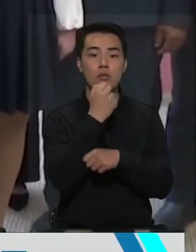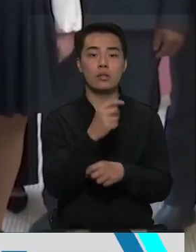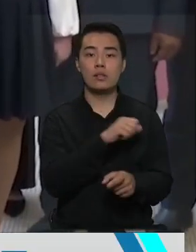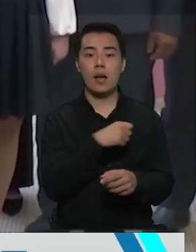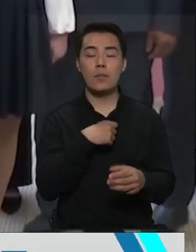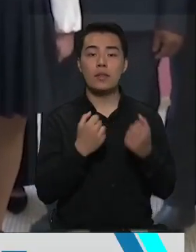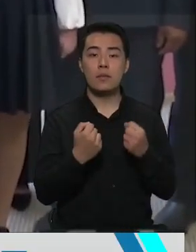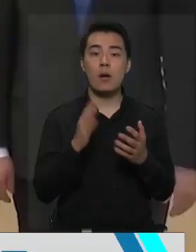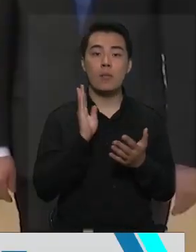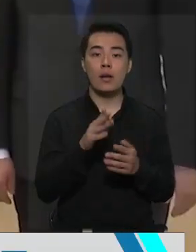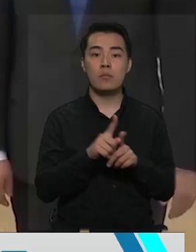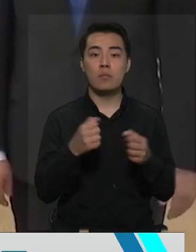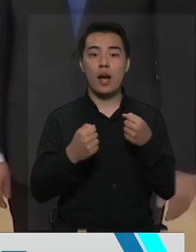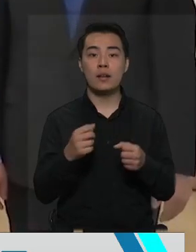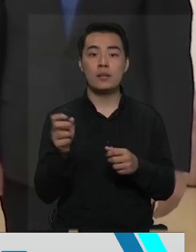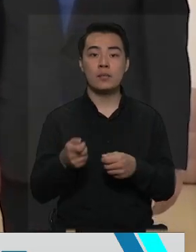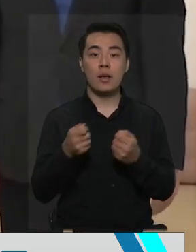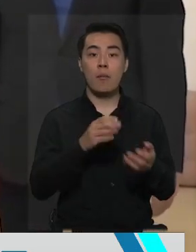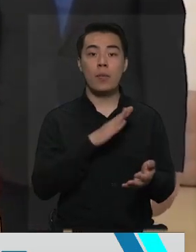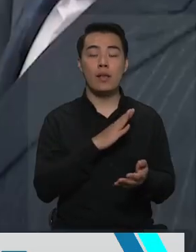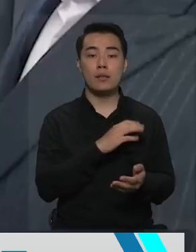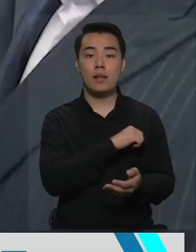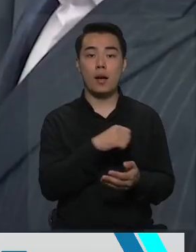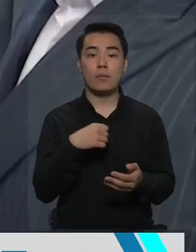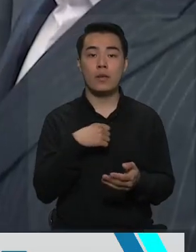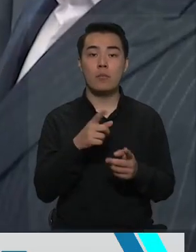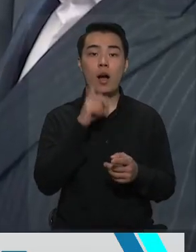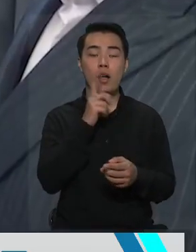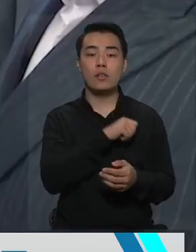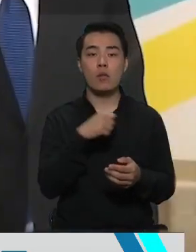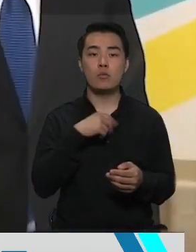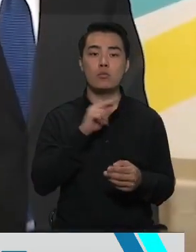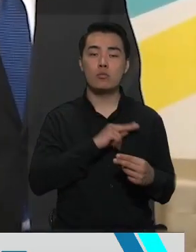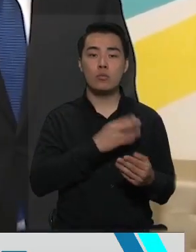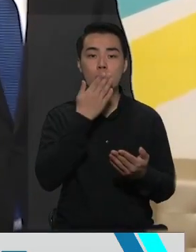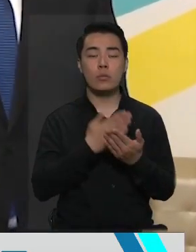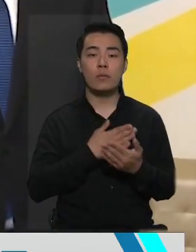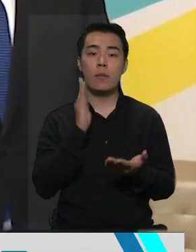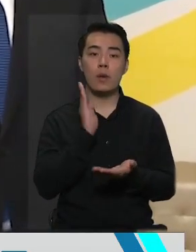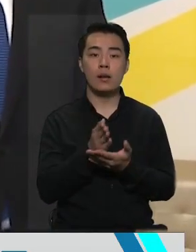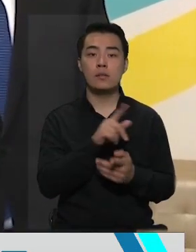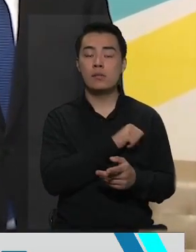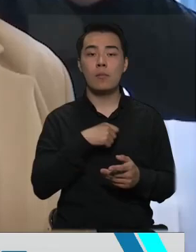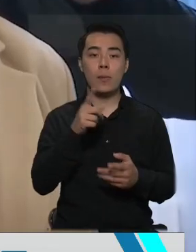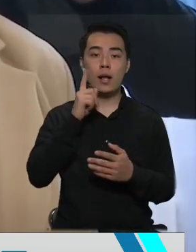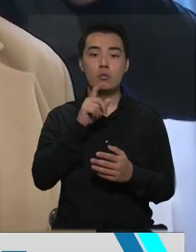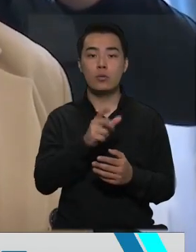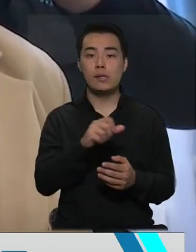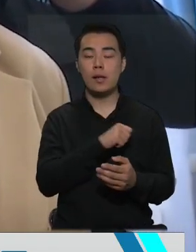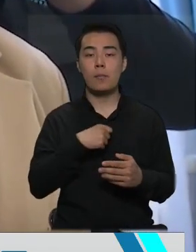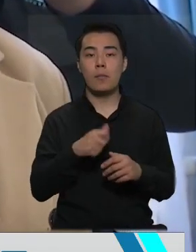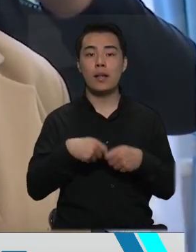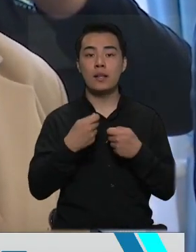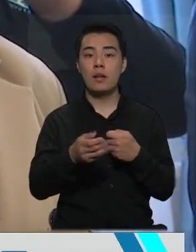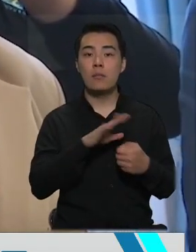мы ехали в машине я говорил что не нравится молодежь который трудится молодые люди поделились главой государства